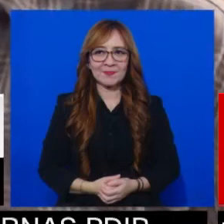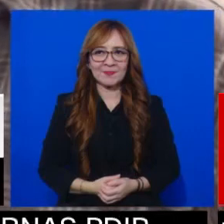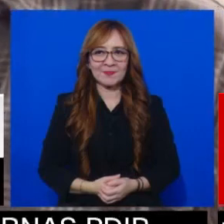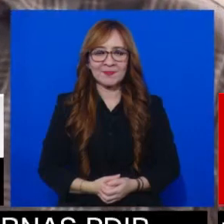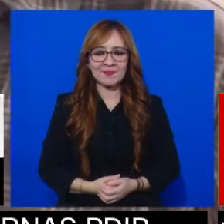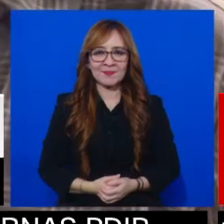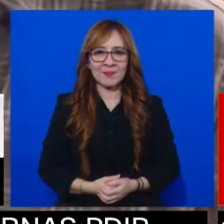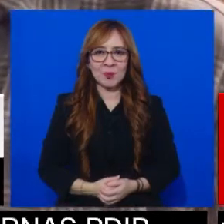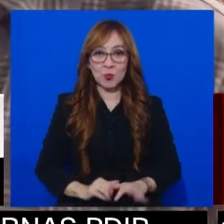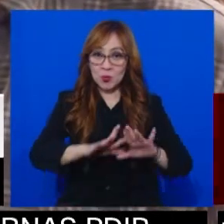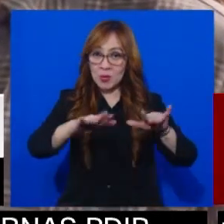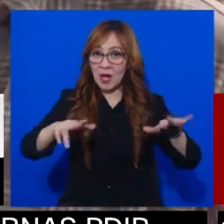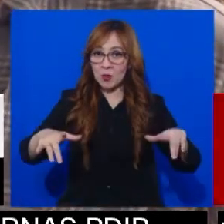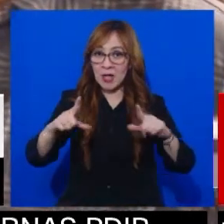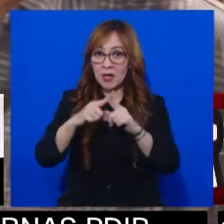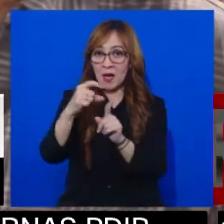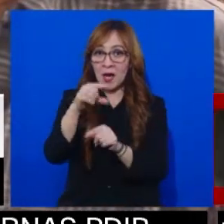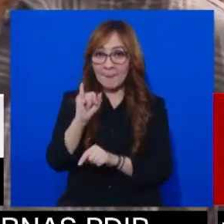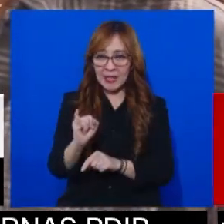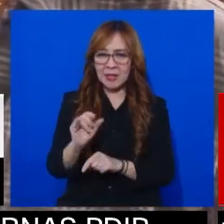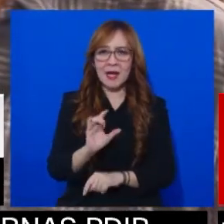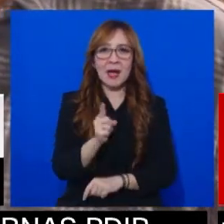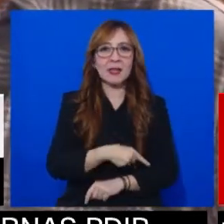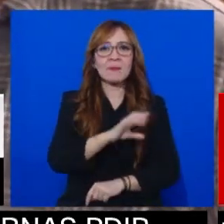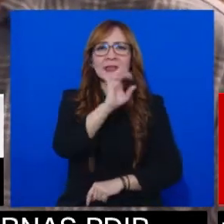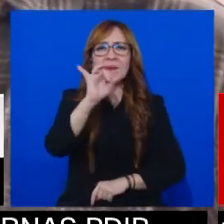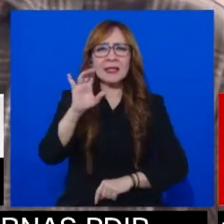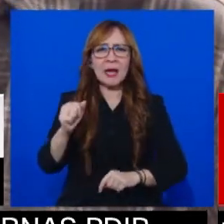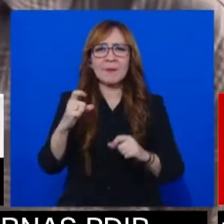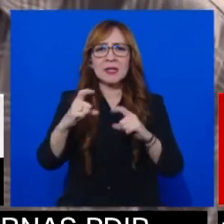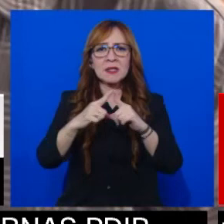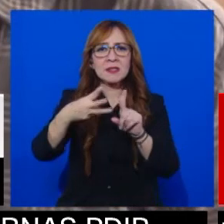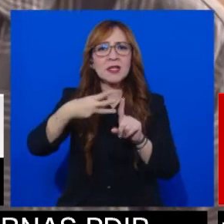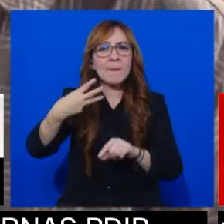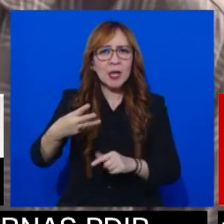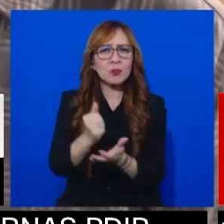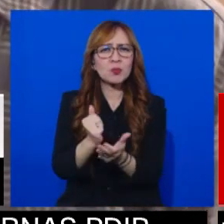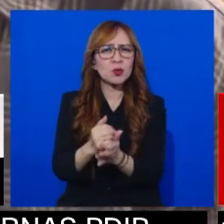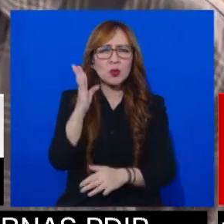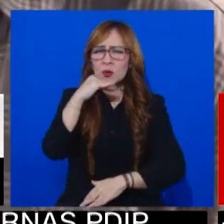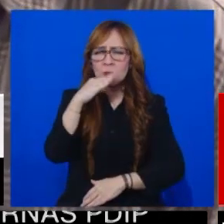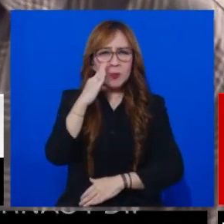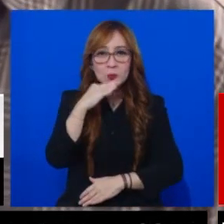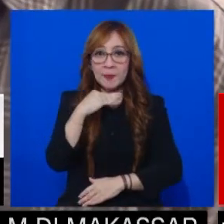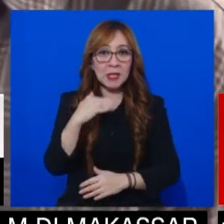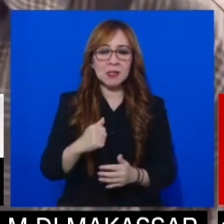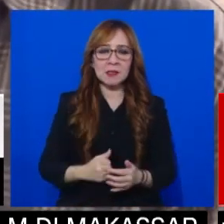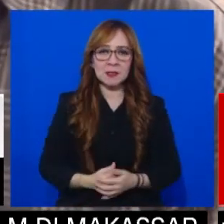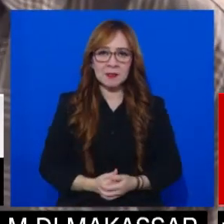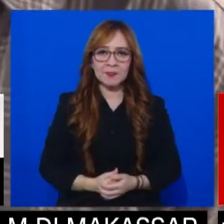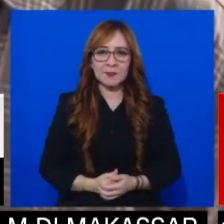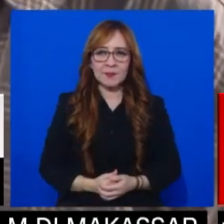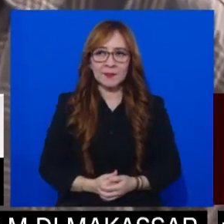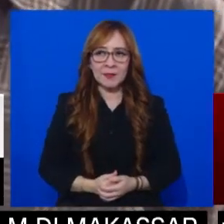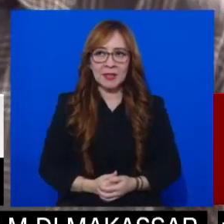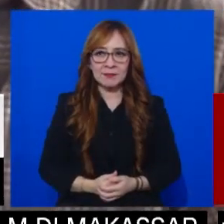Untuk lautan api itu terdiri dari beberapa jenis cabai dan rasanya tuh pedes banget. Jadi sensasi seafood tumpah